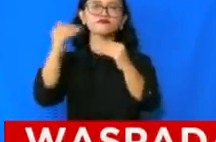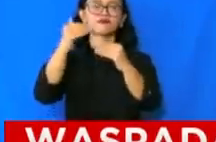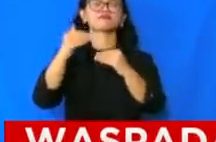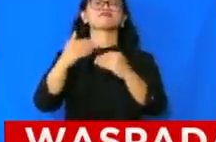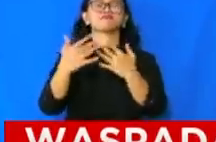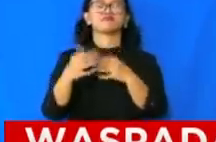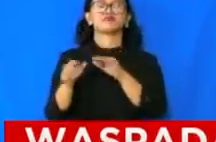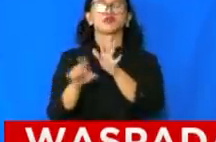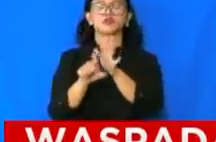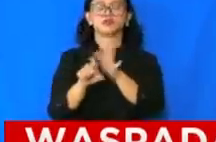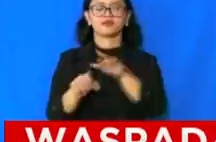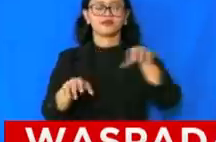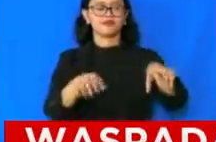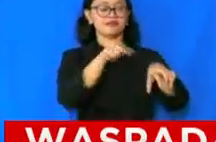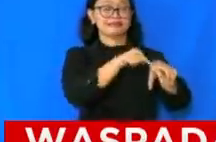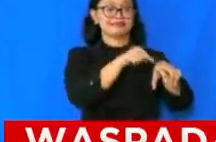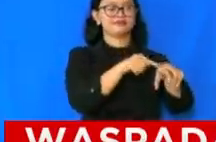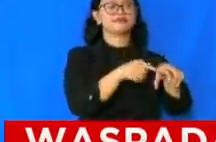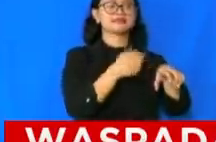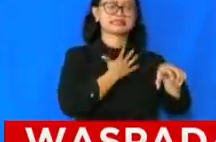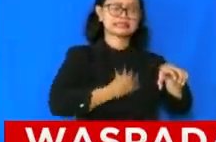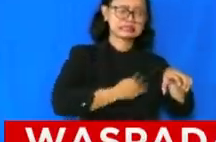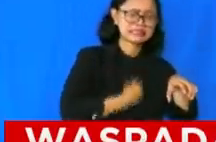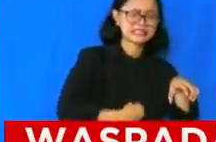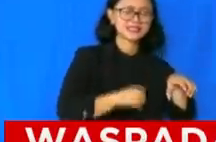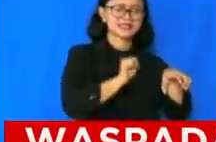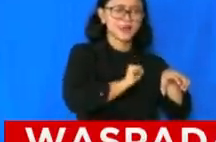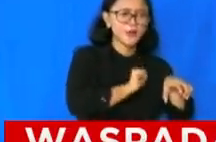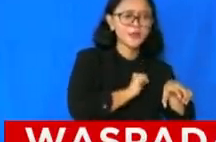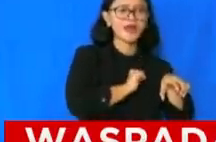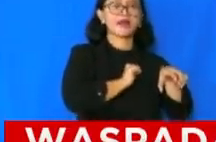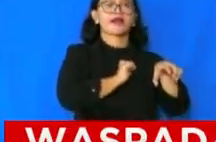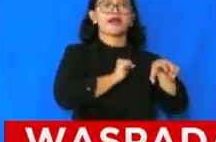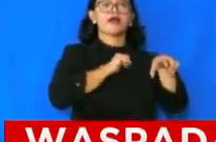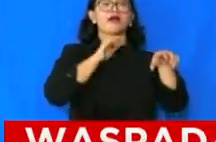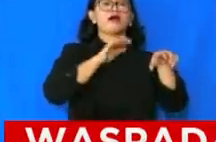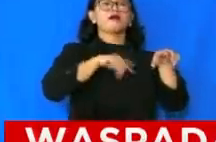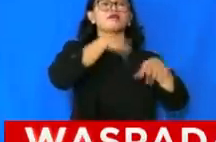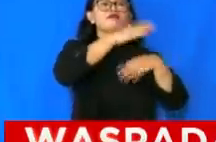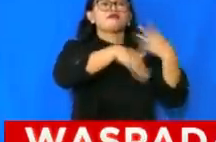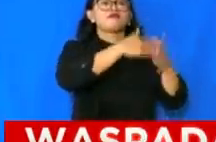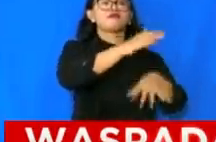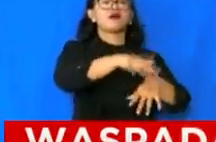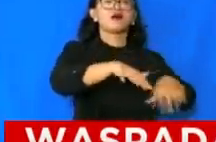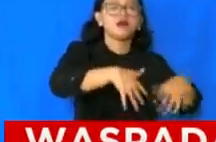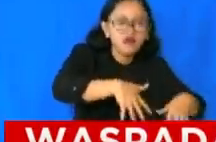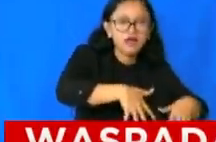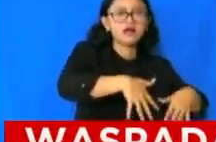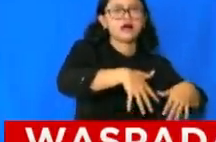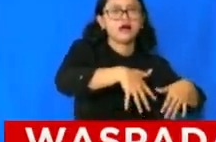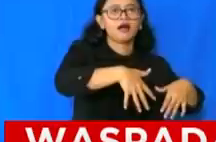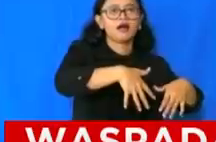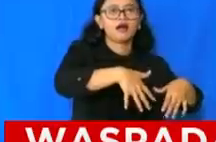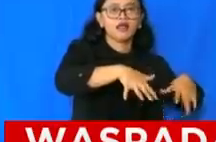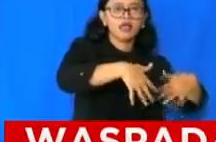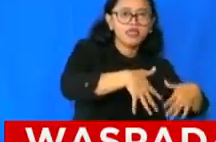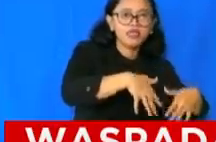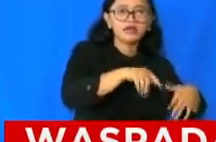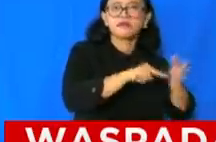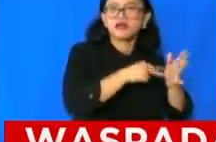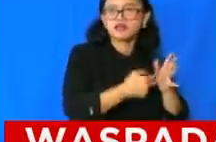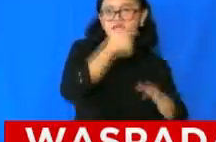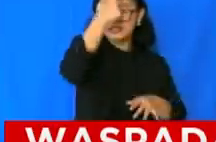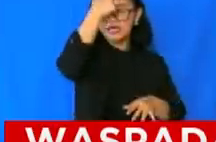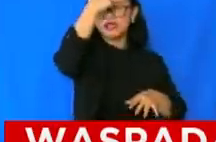sedih Orang itu stres orang itu ketakutan imunitasnya akan turun nakal imunitasnya akan turun penyakitnya akan